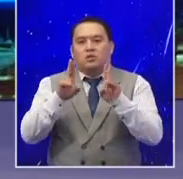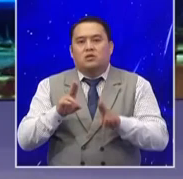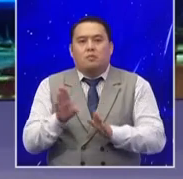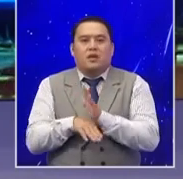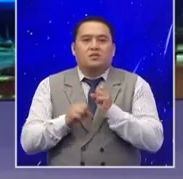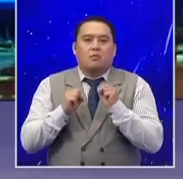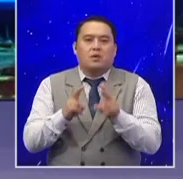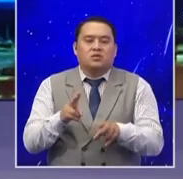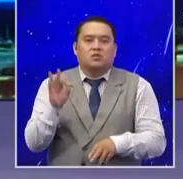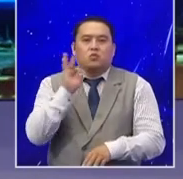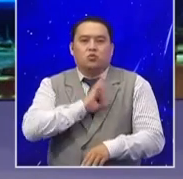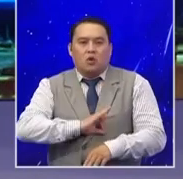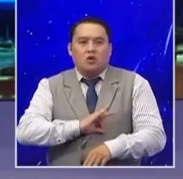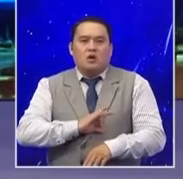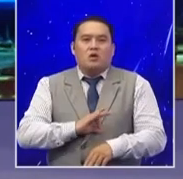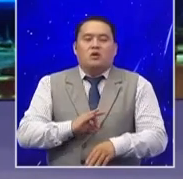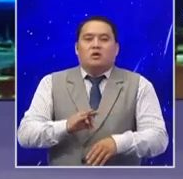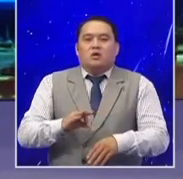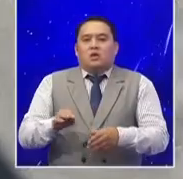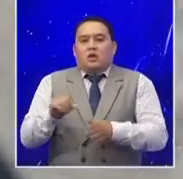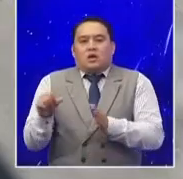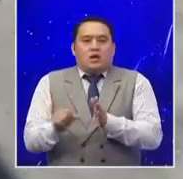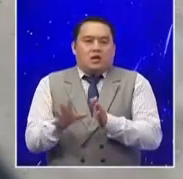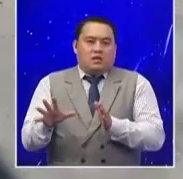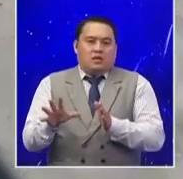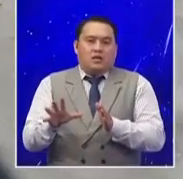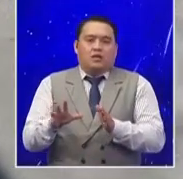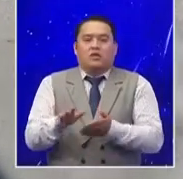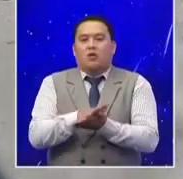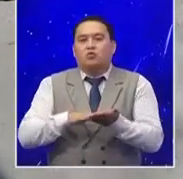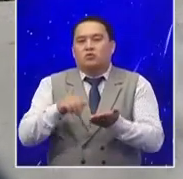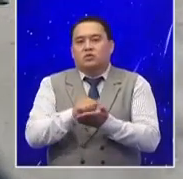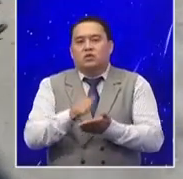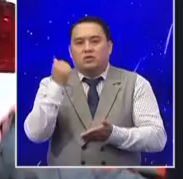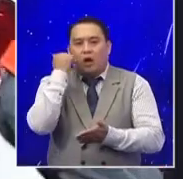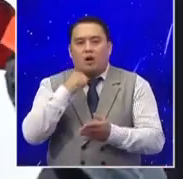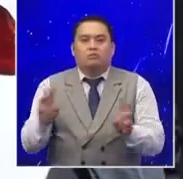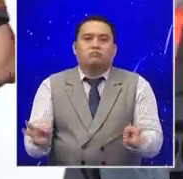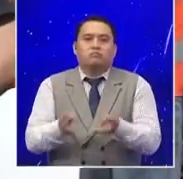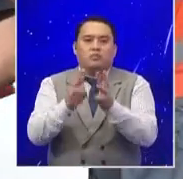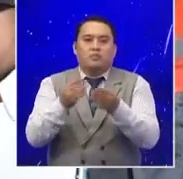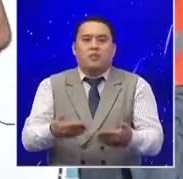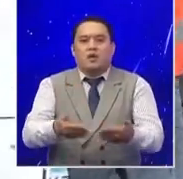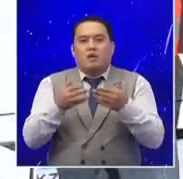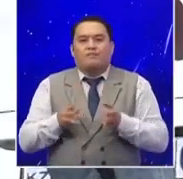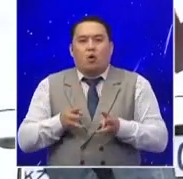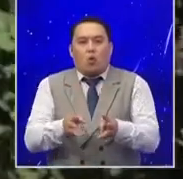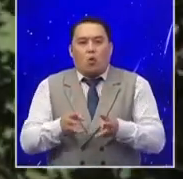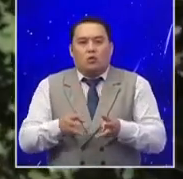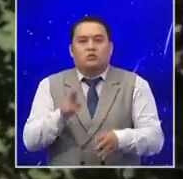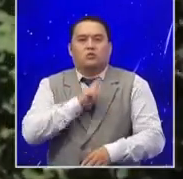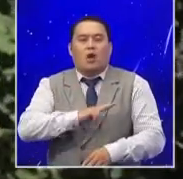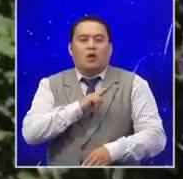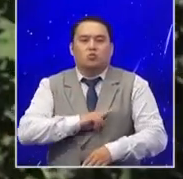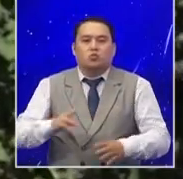безопасности при эксплуатации печей, выход из строя электрооборудования. В рамках профилактики пожаров в преддверии отопительного сезона